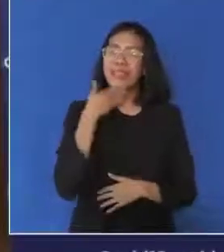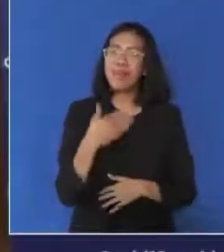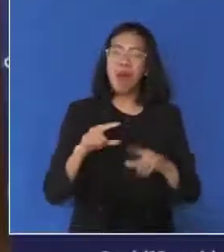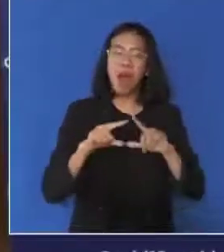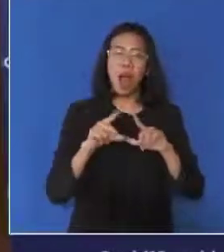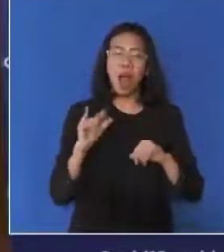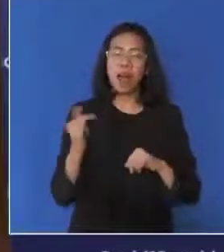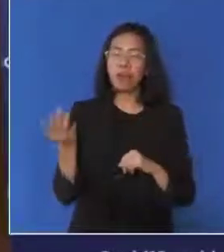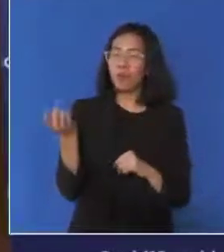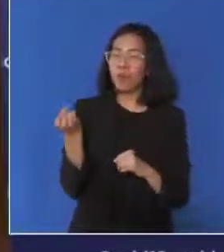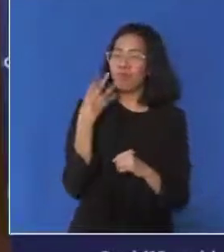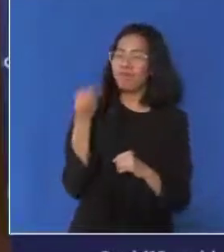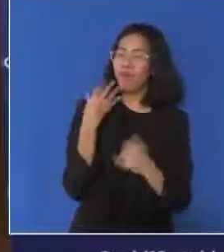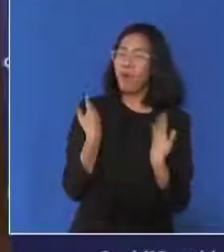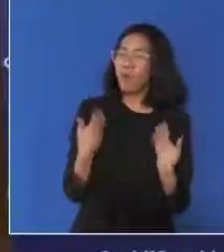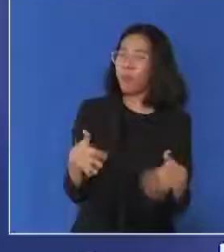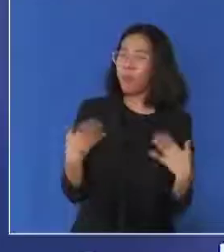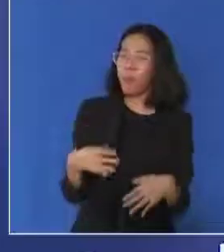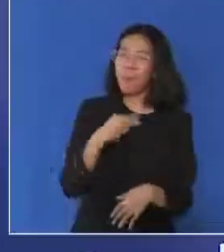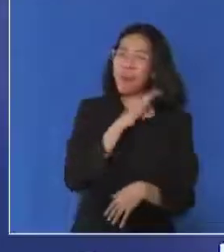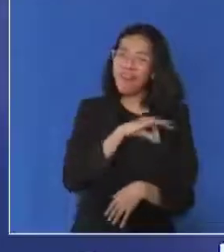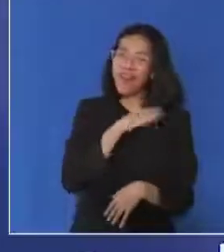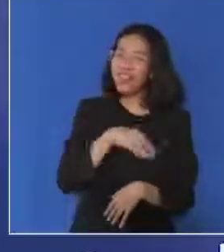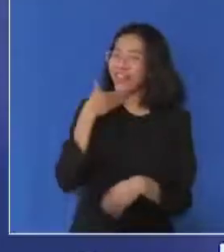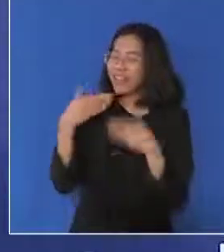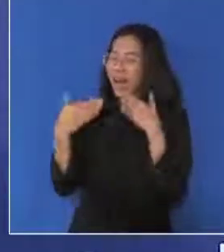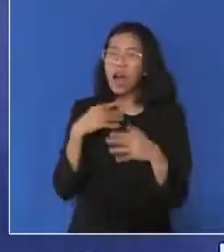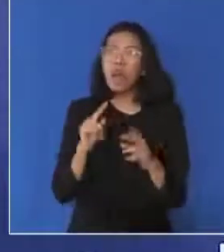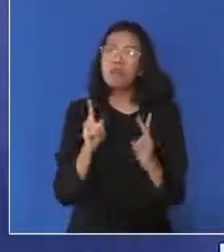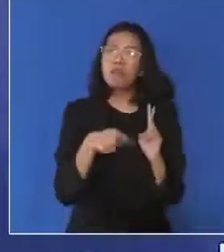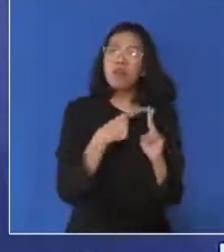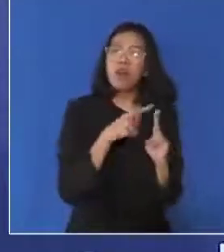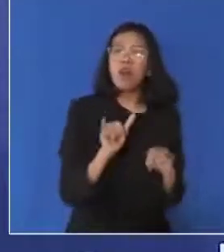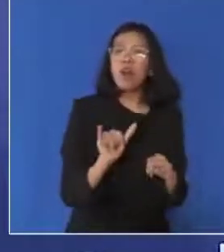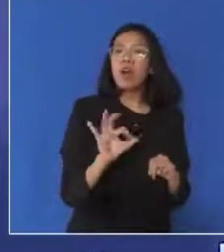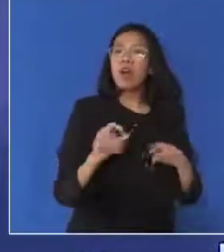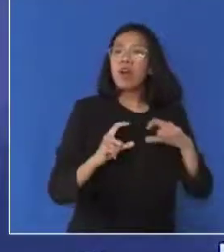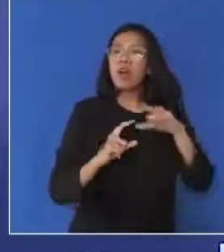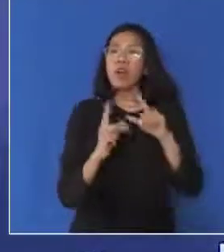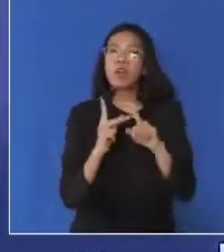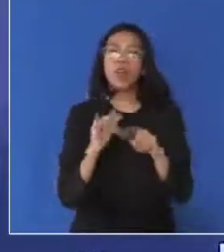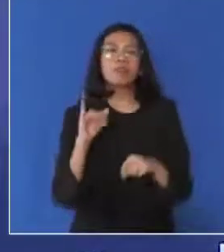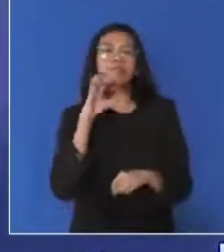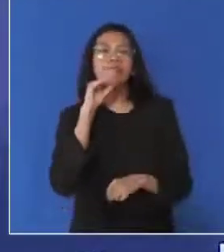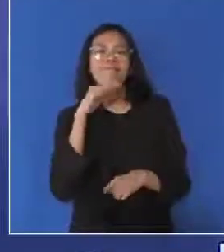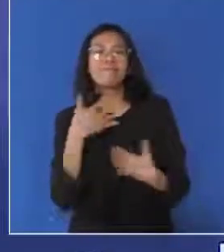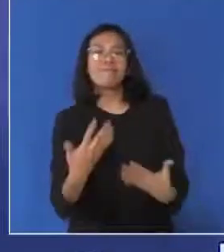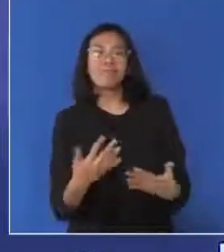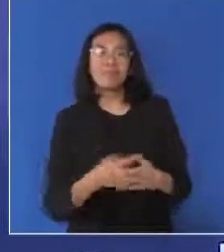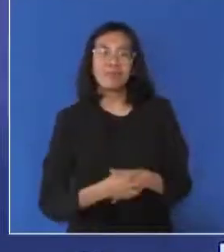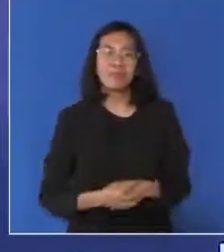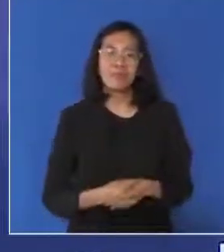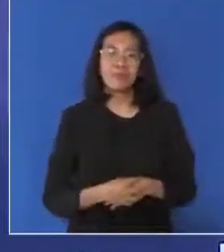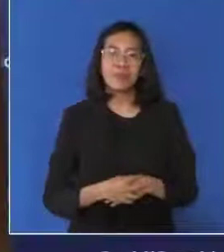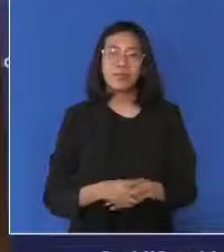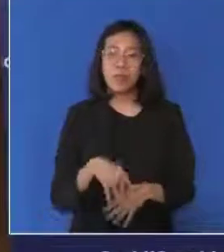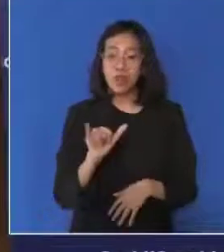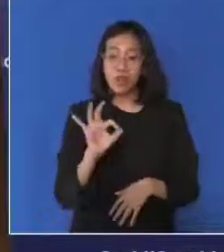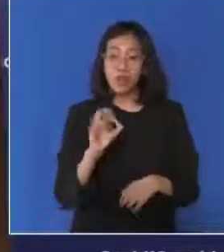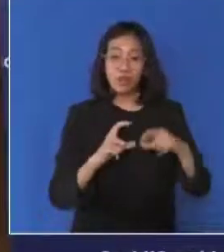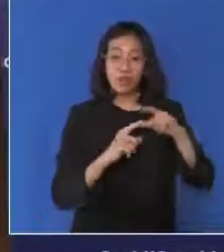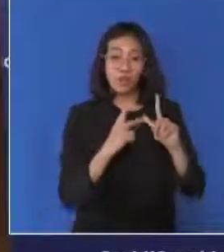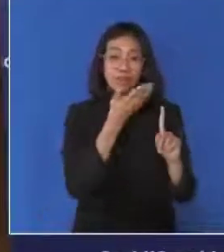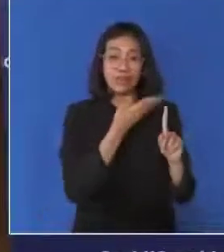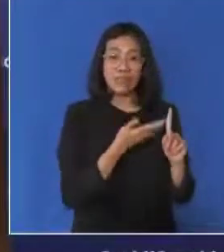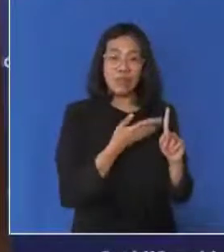Mas Hari itu masukan yang bermanfaat banget ya kalau dari masih gimana nih steam siberkreasi sebagai salah satu